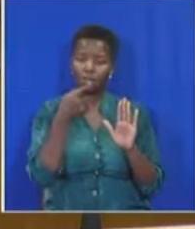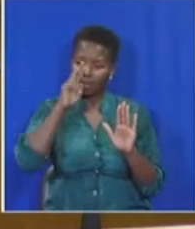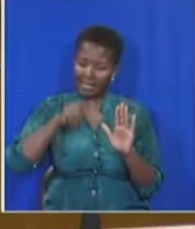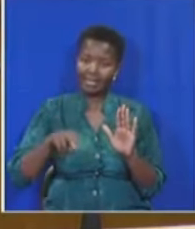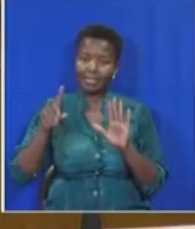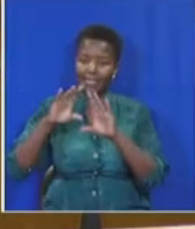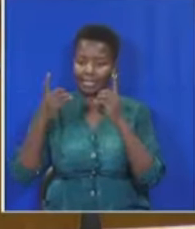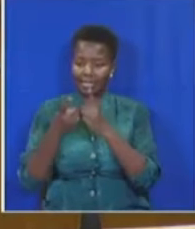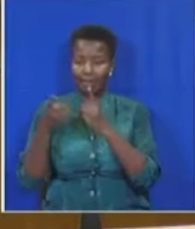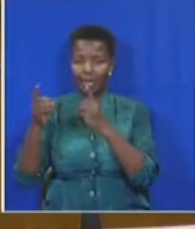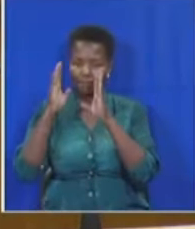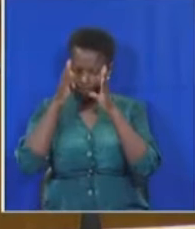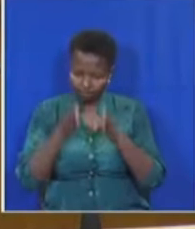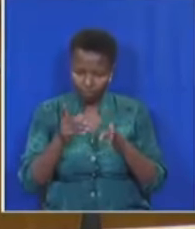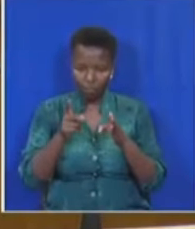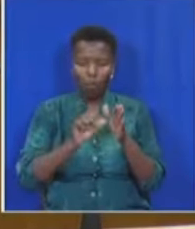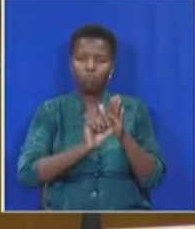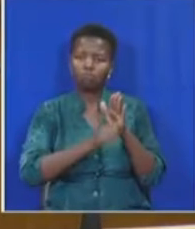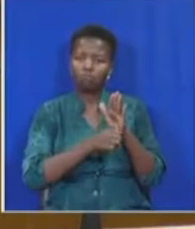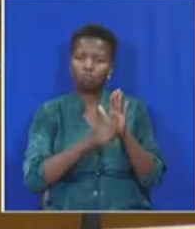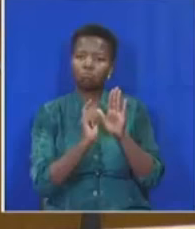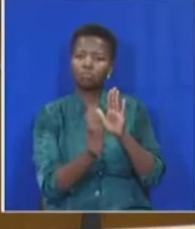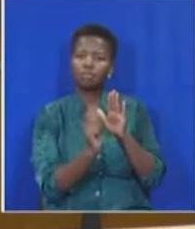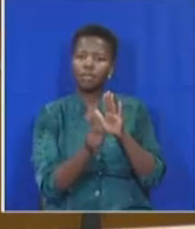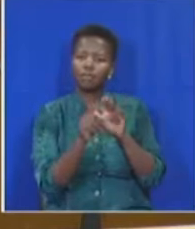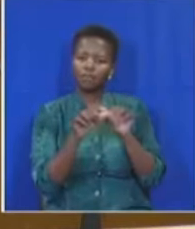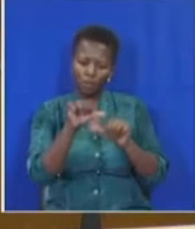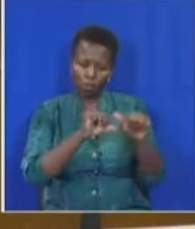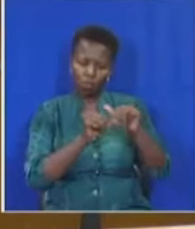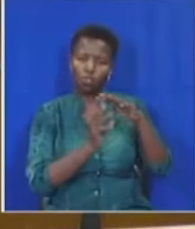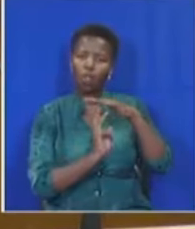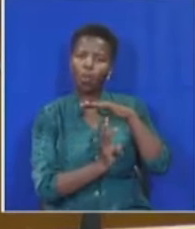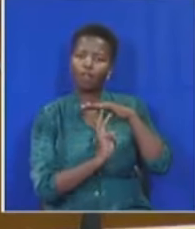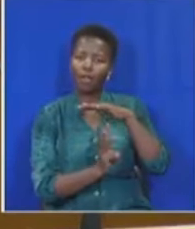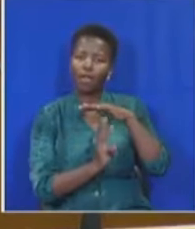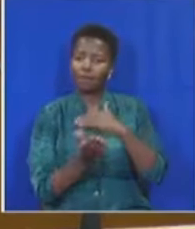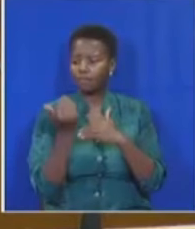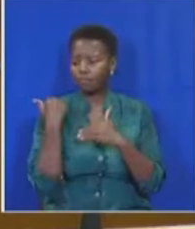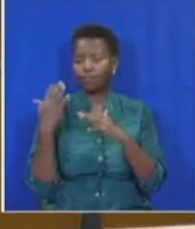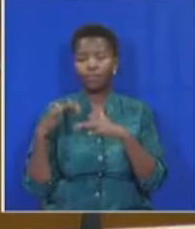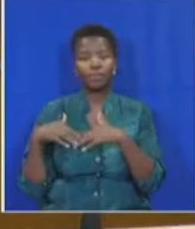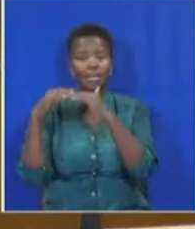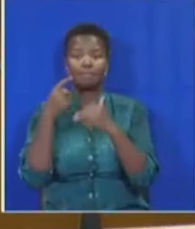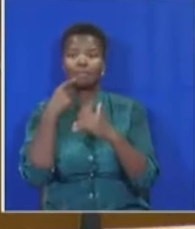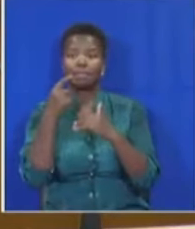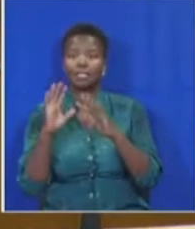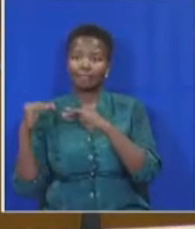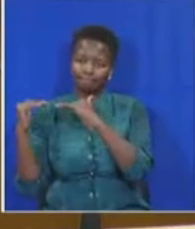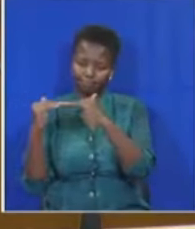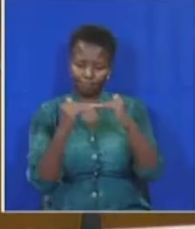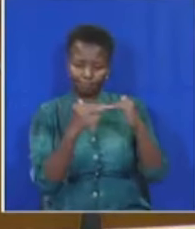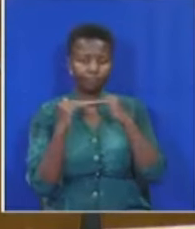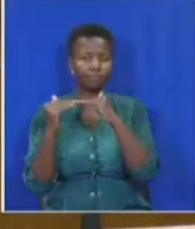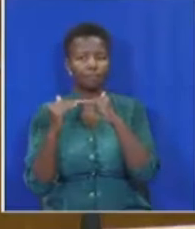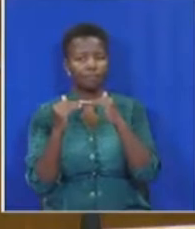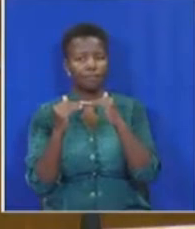welfare. Lenza into yokokuba makulinganiswe ukwamkela. Ndingake ndinibalisele mna